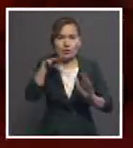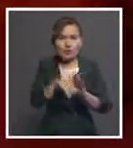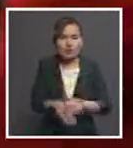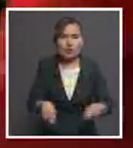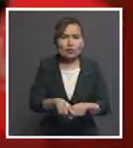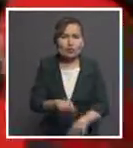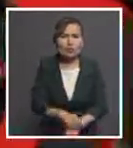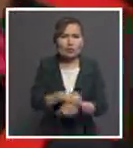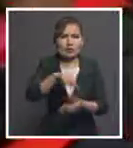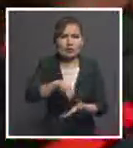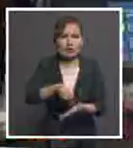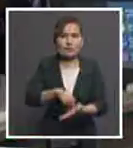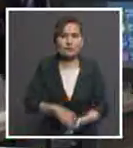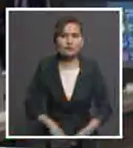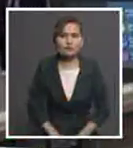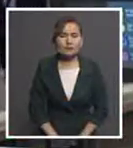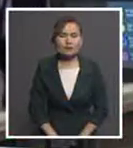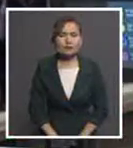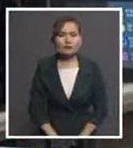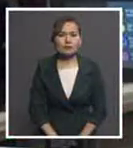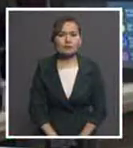тазартушылар ереуілде аяқталған жоқ.